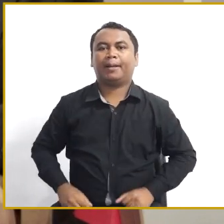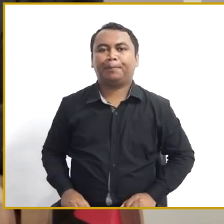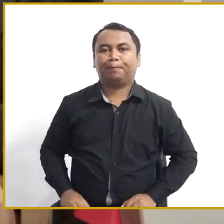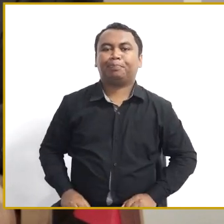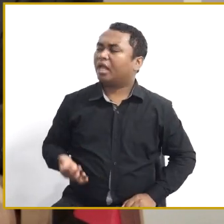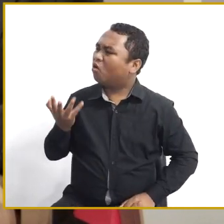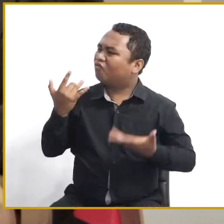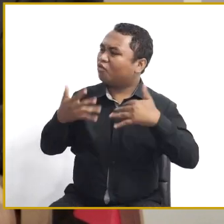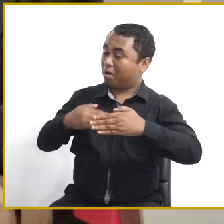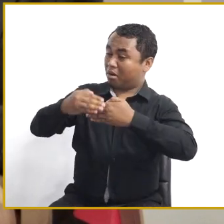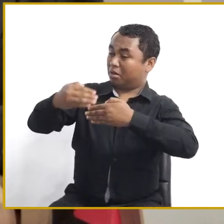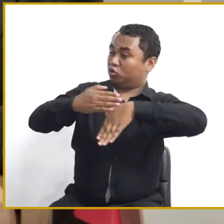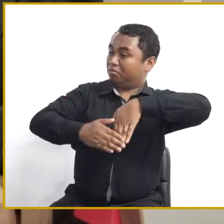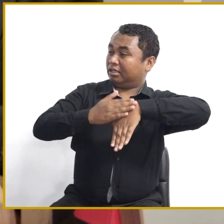tena